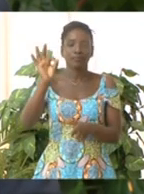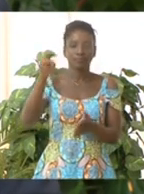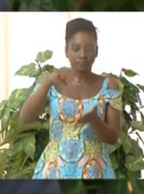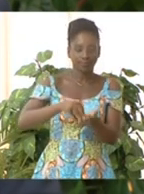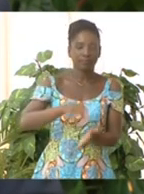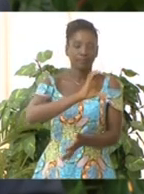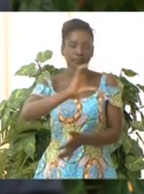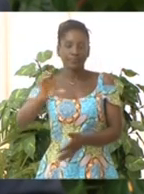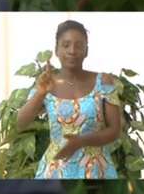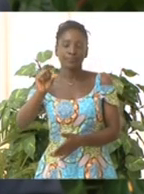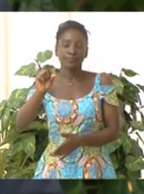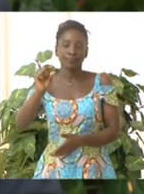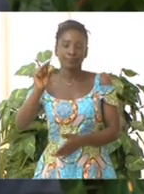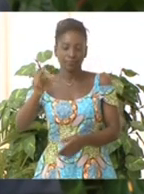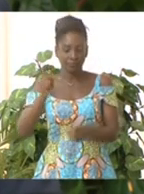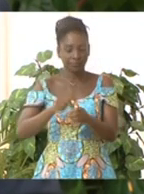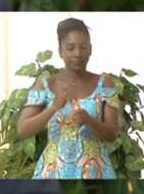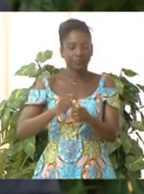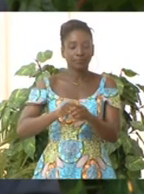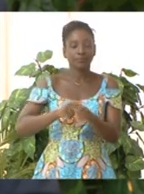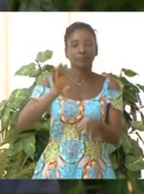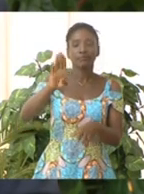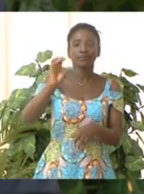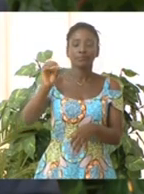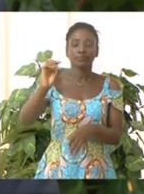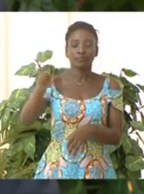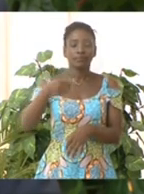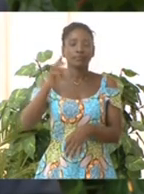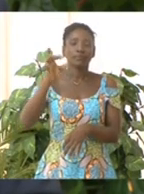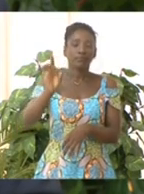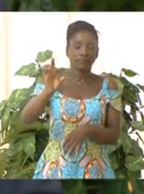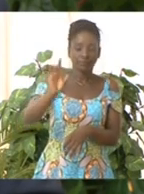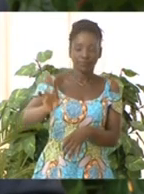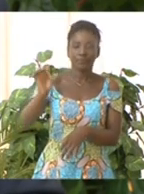9520. Taux de participation, 40,88%.